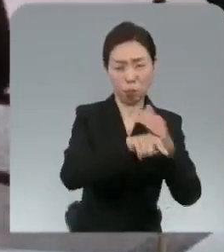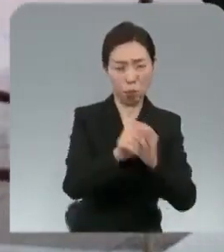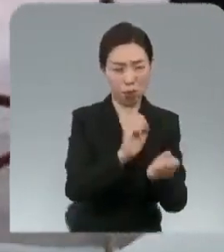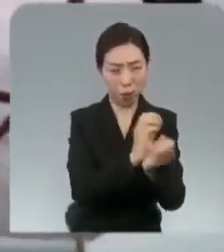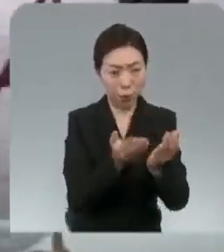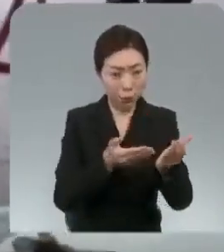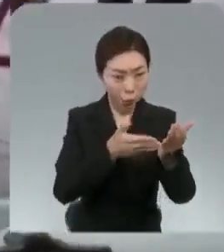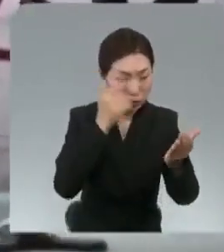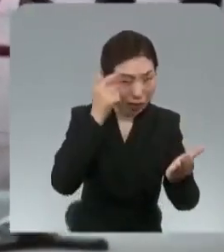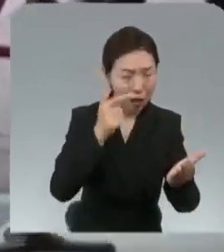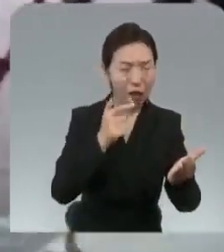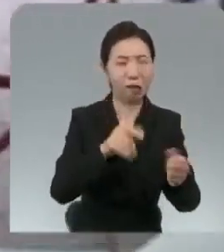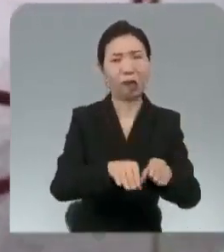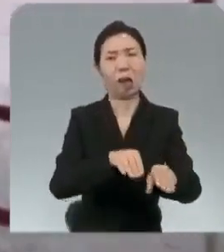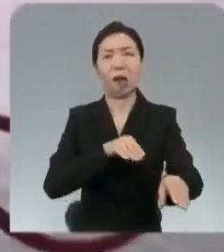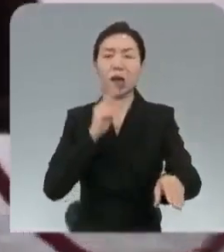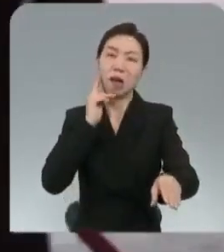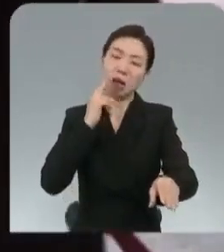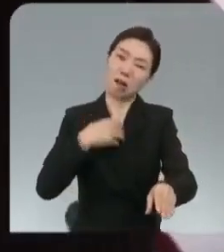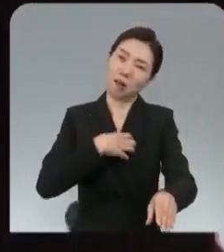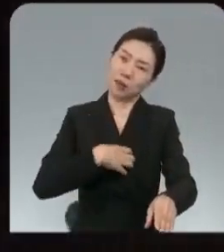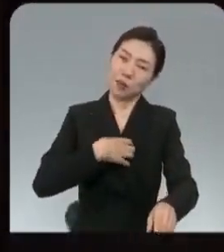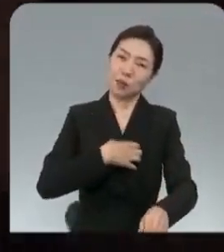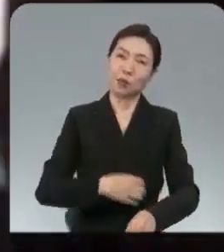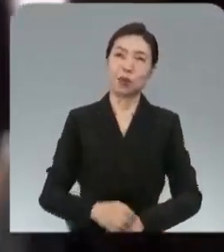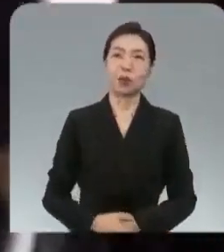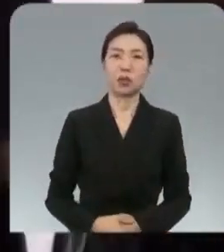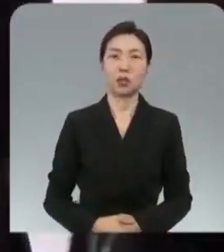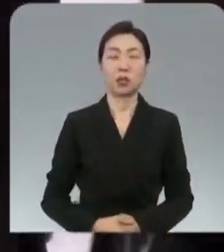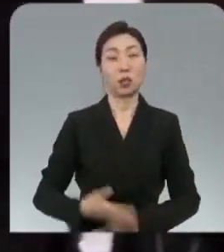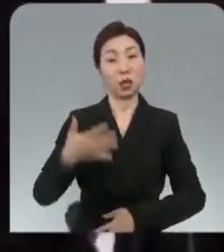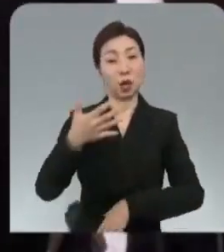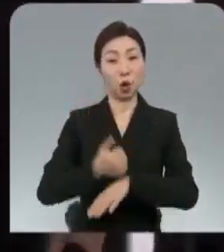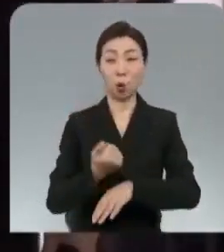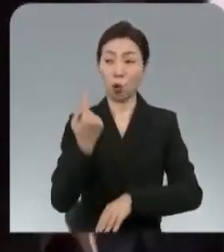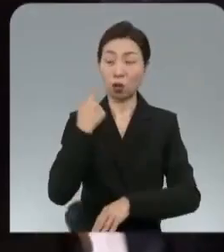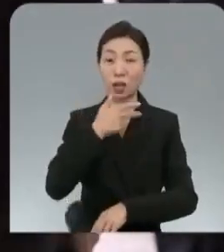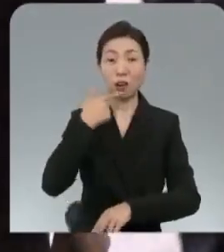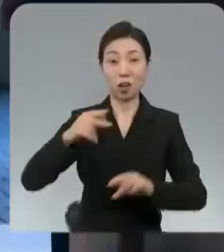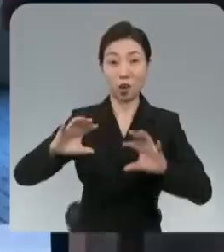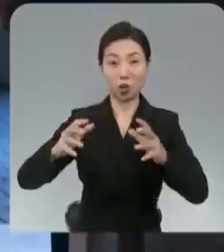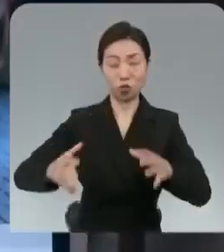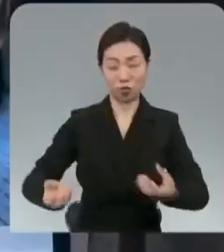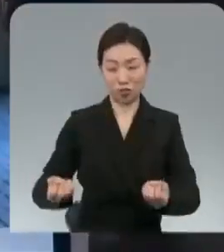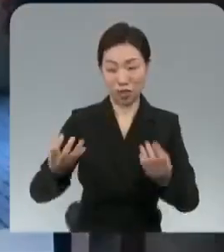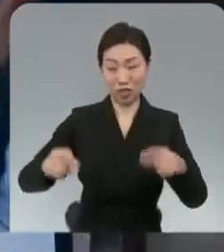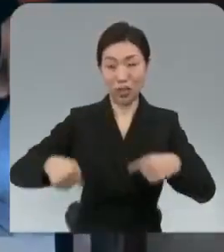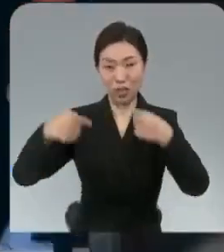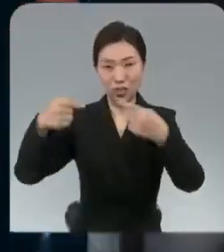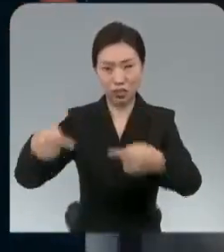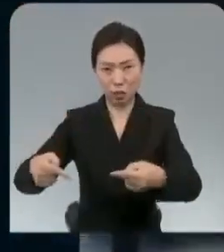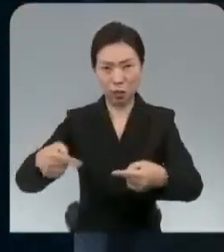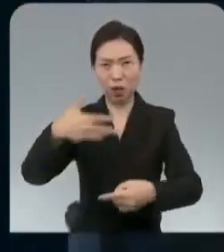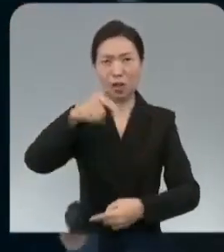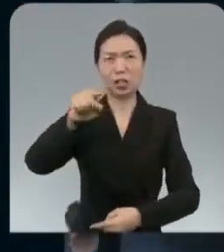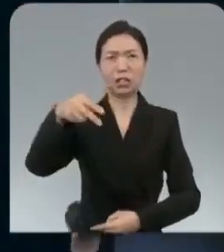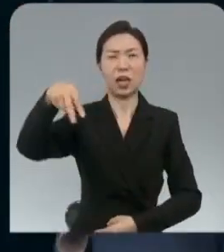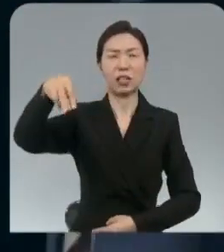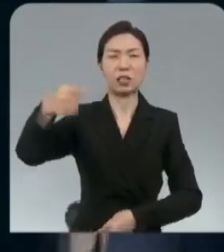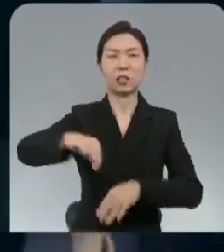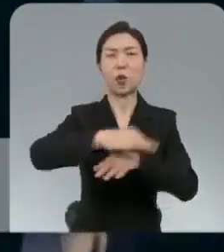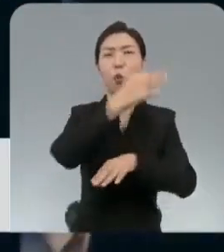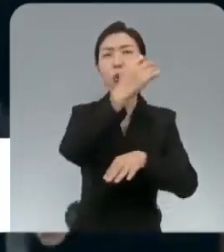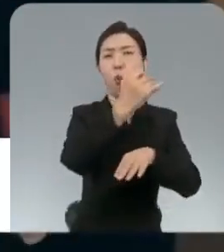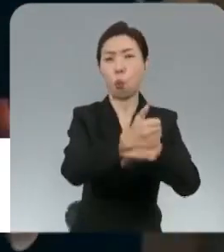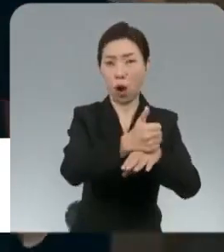결국 윤 대통령이 참석한 일정은 찰스 3세가 주최한 환영 행사뿐이었습니다. 일정 3개 중 2개가 취소된 건데